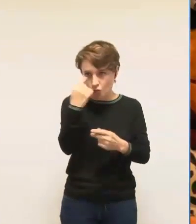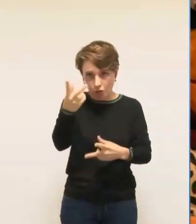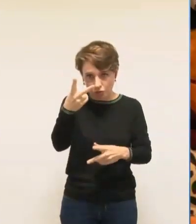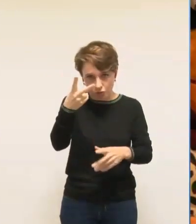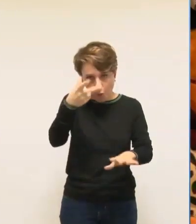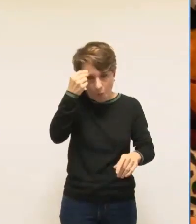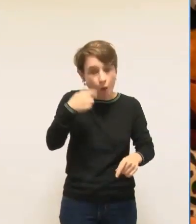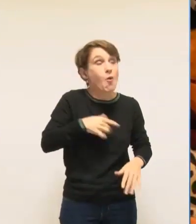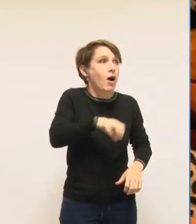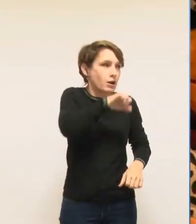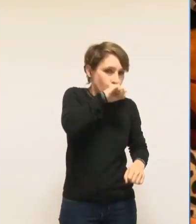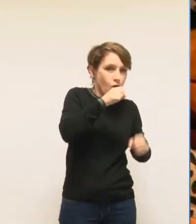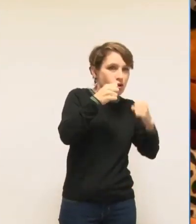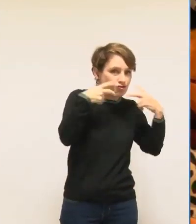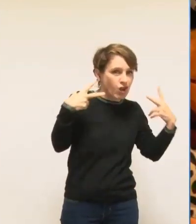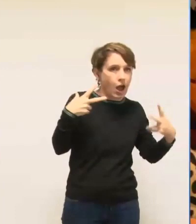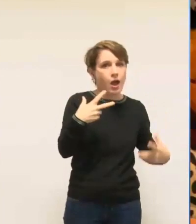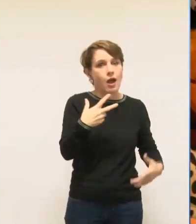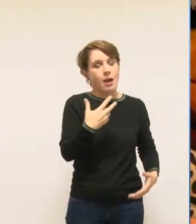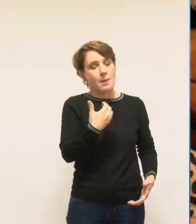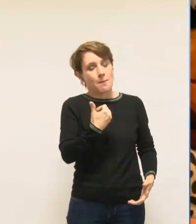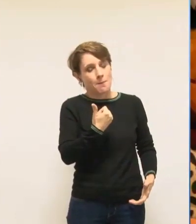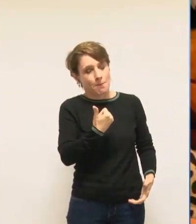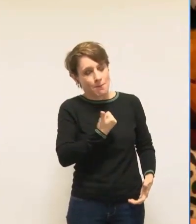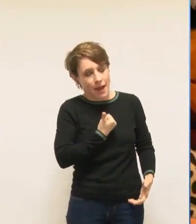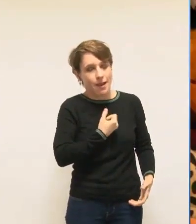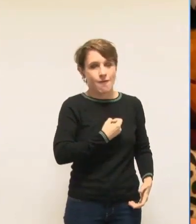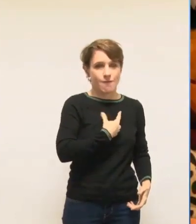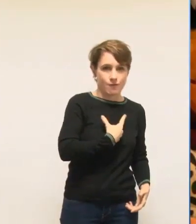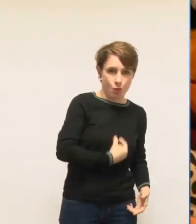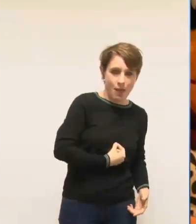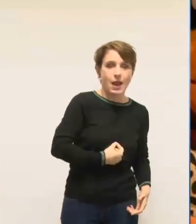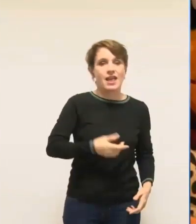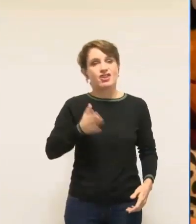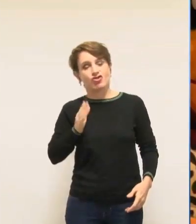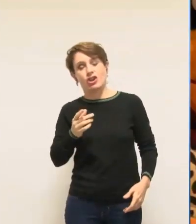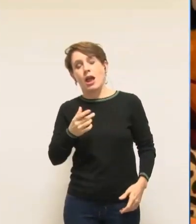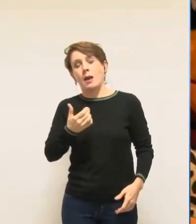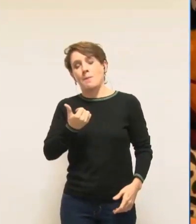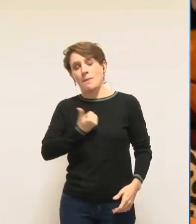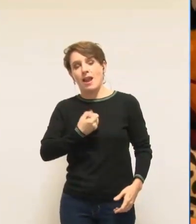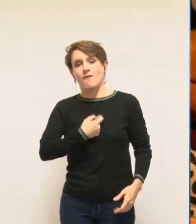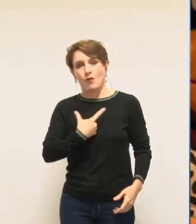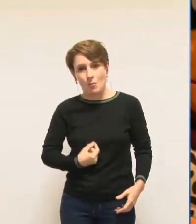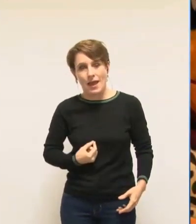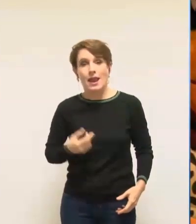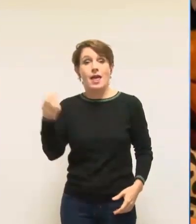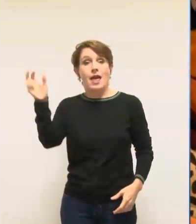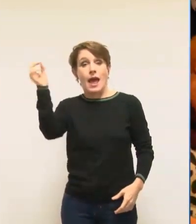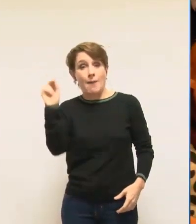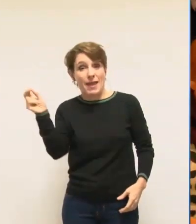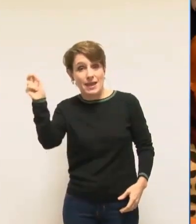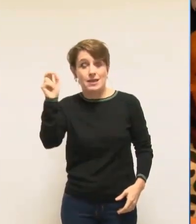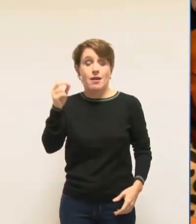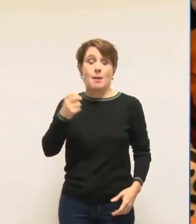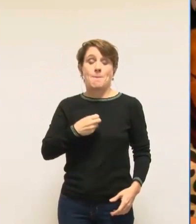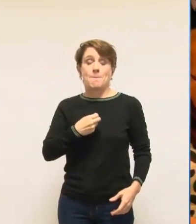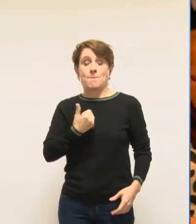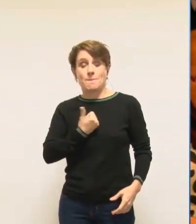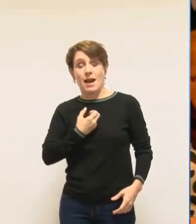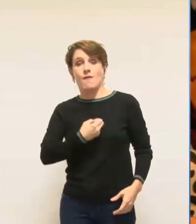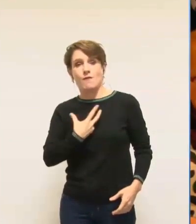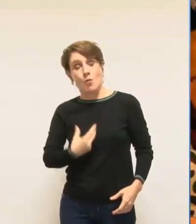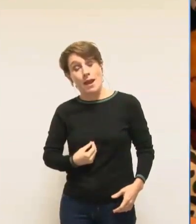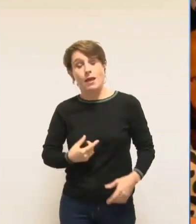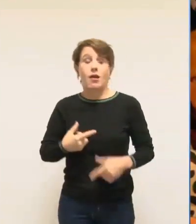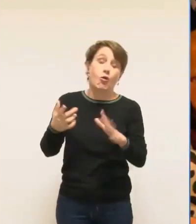chiennes et les chiens, et les abeilles, mâles ou femelles. D'ailleurs, chez les abeilles, c'est pas tout à fait ça, puisque le mâle, c'est un faux bourdon. Donc il faut